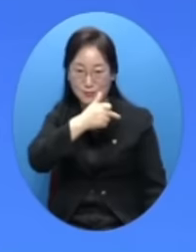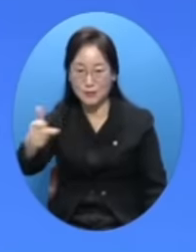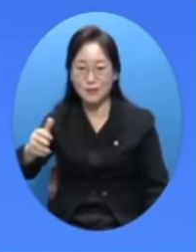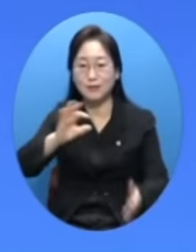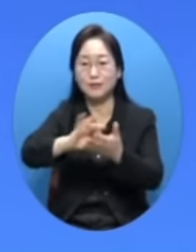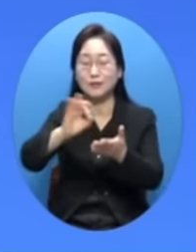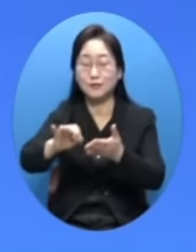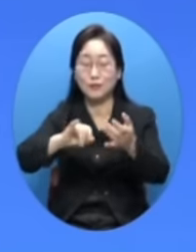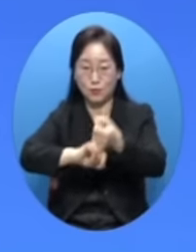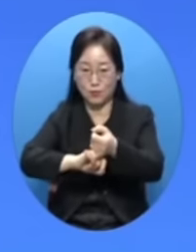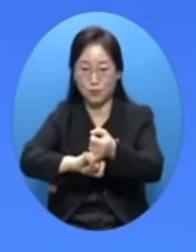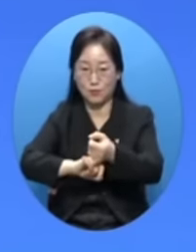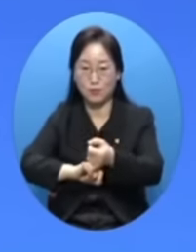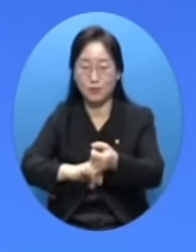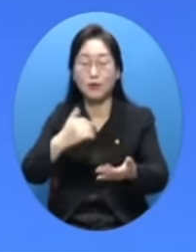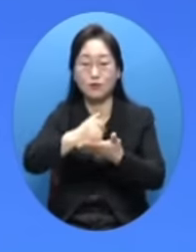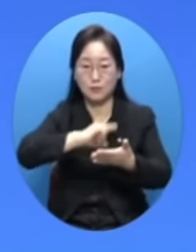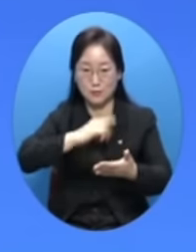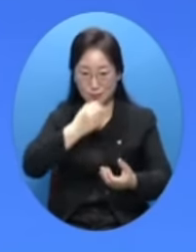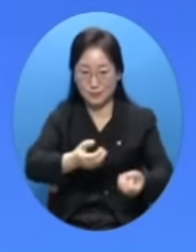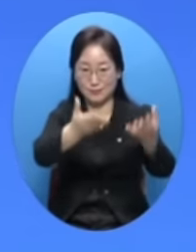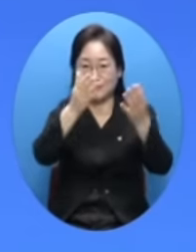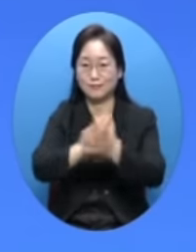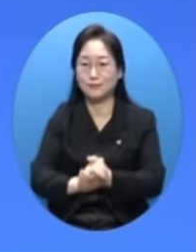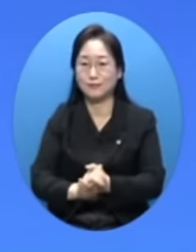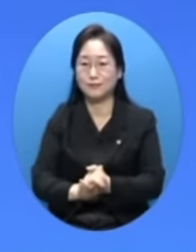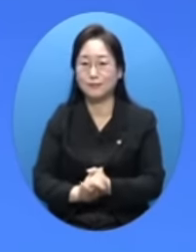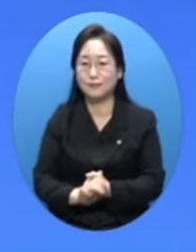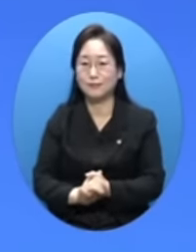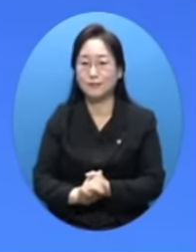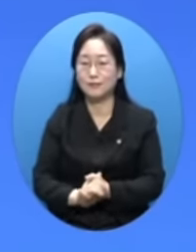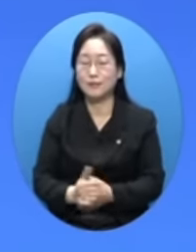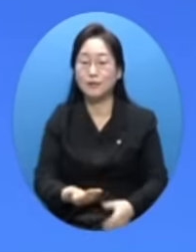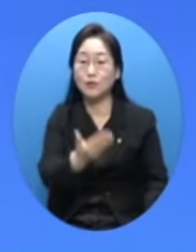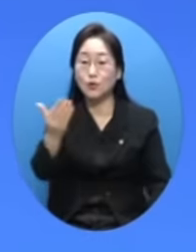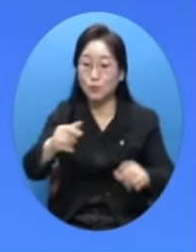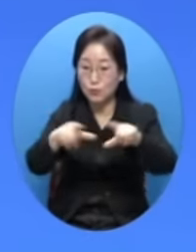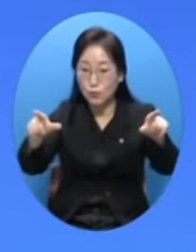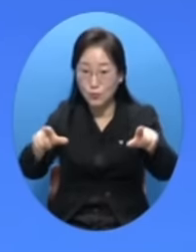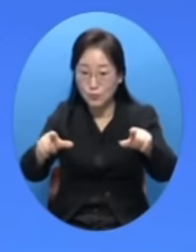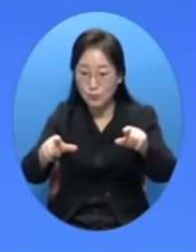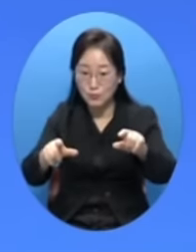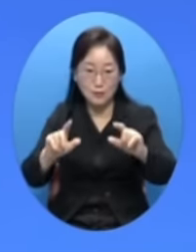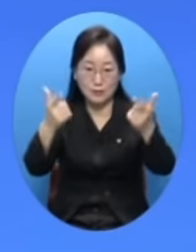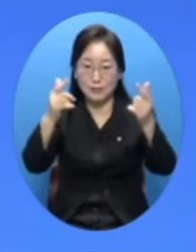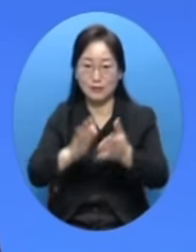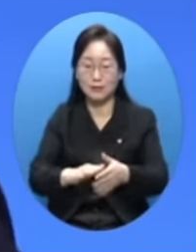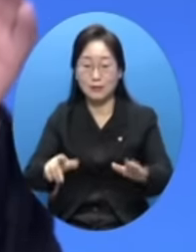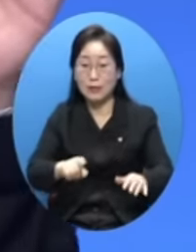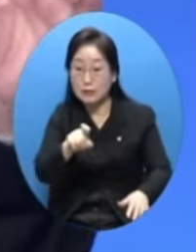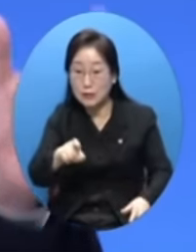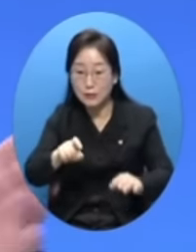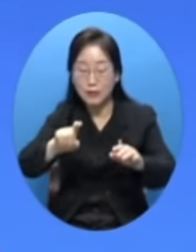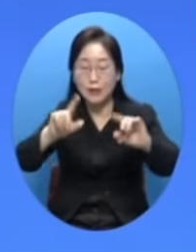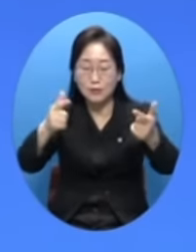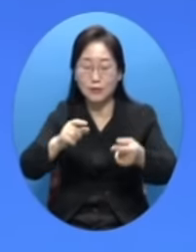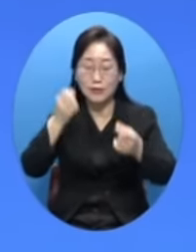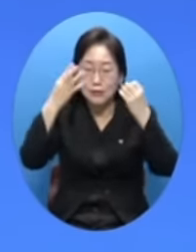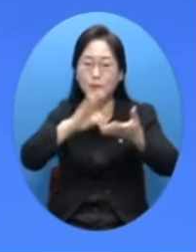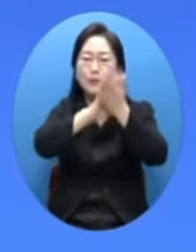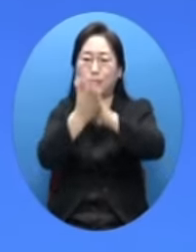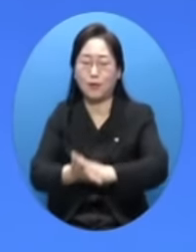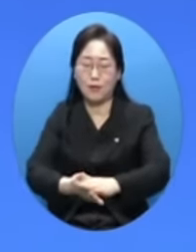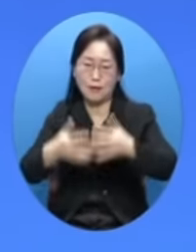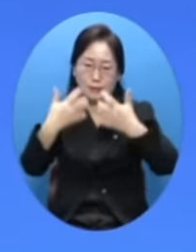쓰임받는 여러분 모다 되기를 주님의 이름으로 축원합니다 아멘 여러분 보통 사람이 아닙니다 이젠 지렁이가 아니라 새 타자 기계입니다